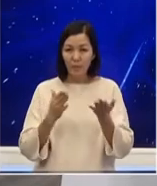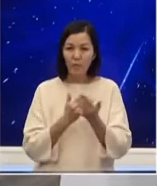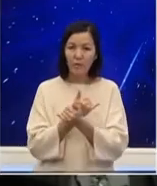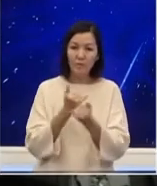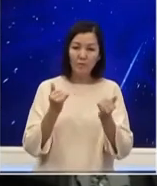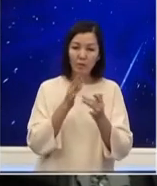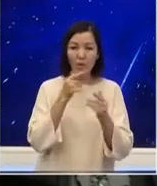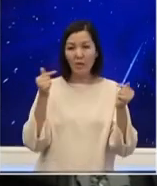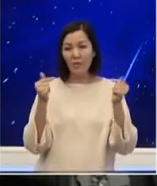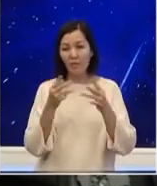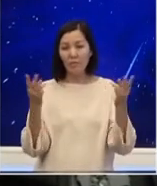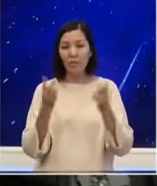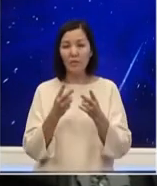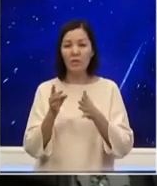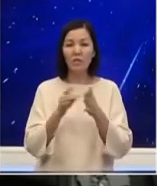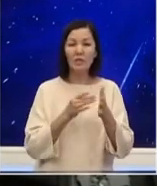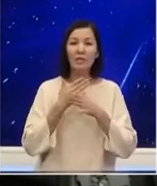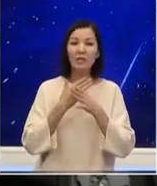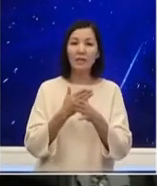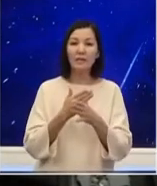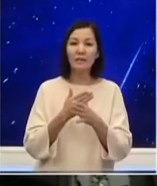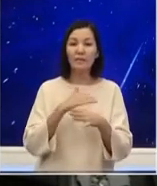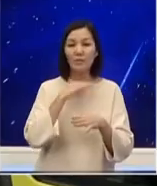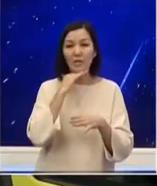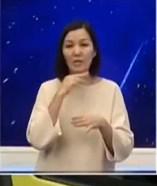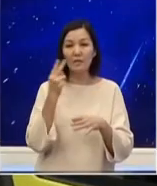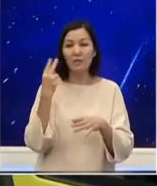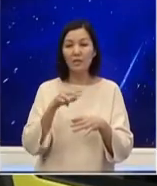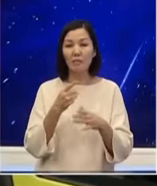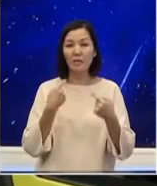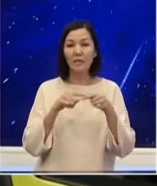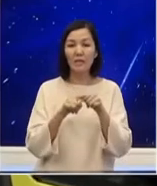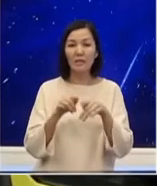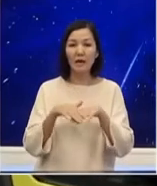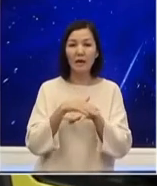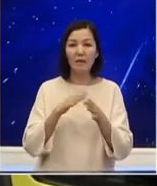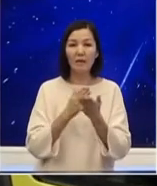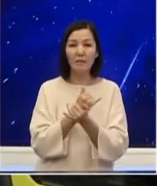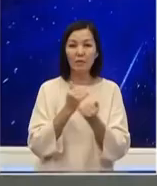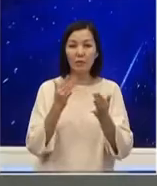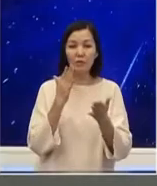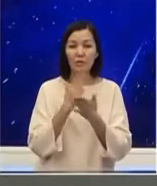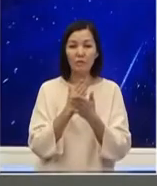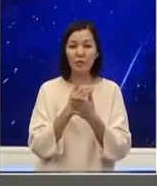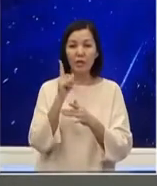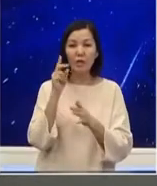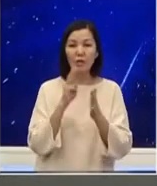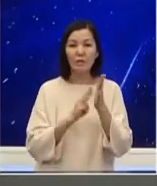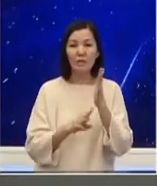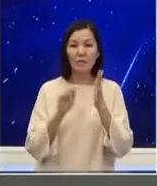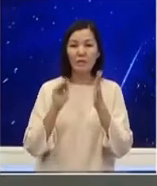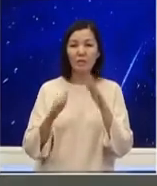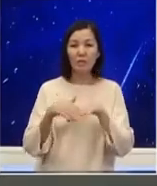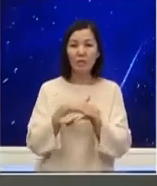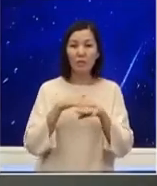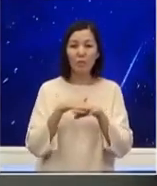келеді. Жалпы Талдықорғанда жедел жәрдем көлігі жеткілікті. 20 шақты техника халыққа қызмет көрсетіп жатыр. Мұнда 180 мың тұрғыны бар.